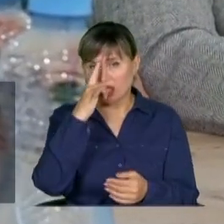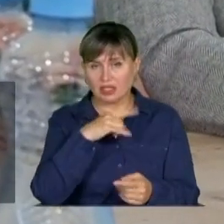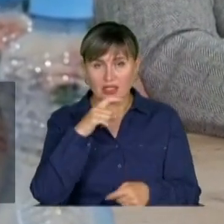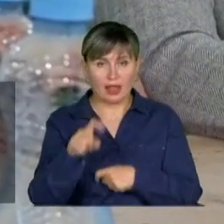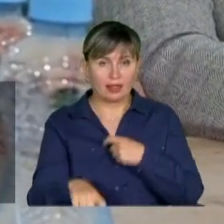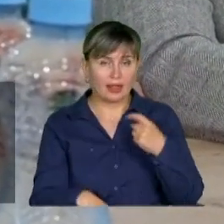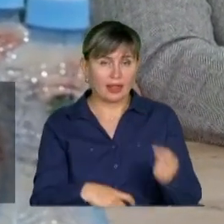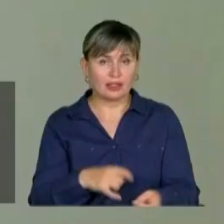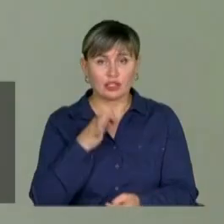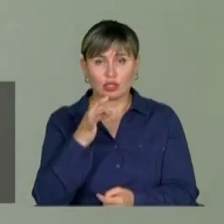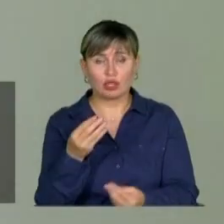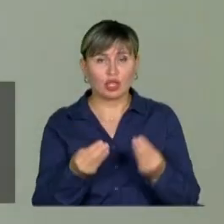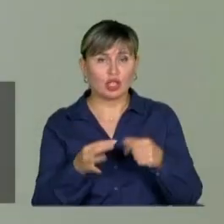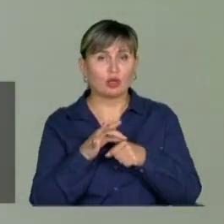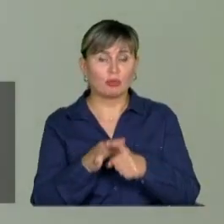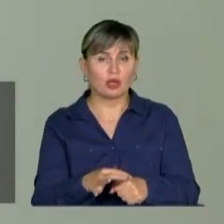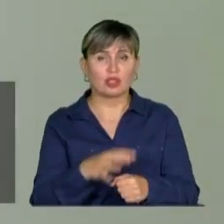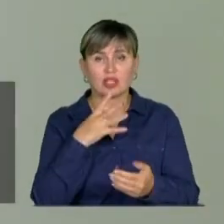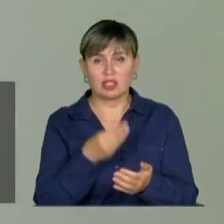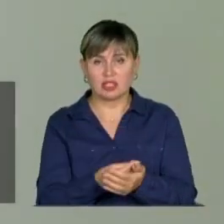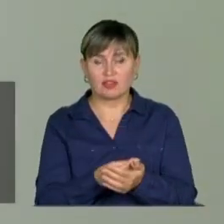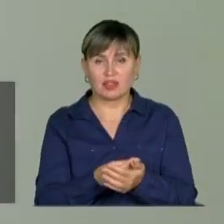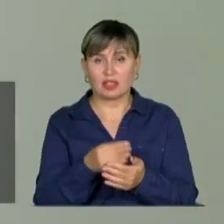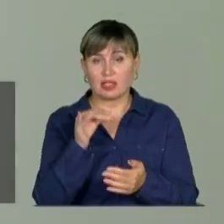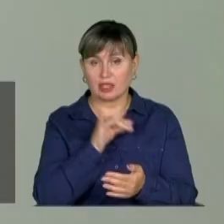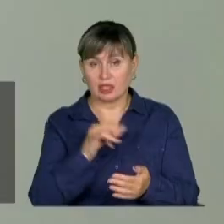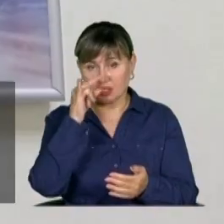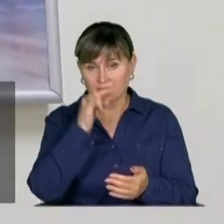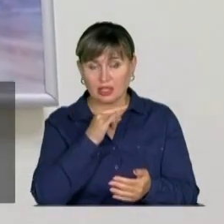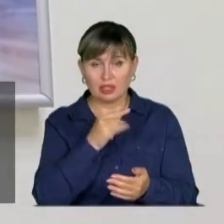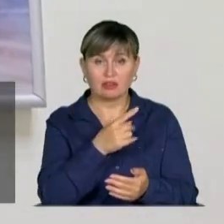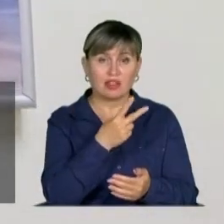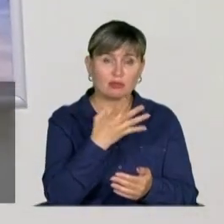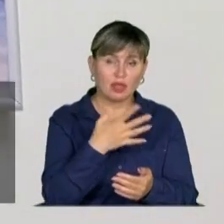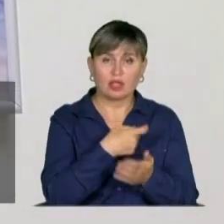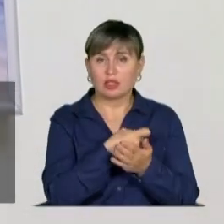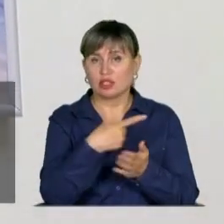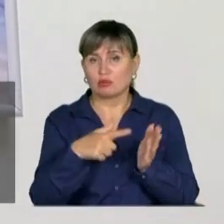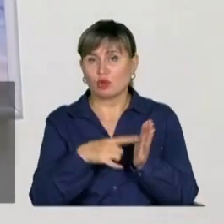атлетов. Отмечу, игры пройдут на своей исторической родине с 25 июня по 7 июля.